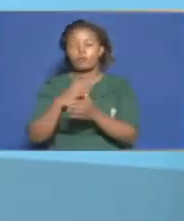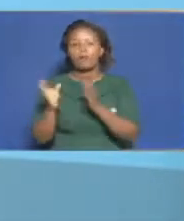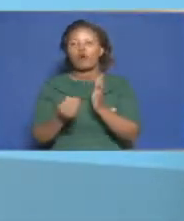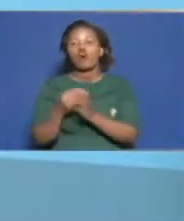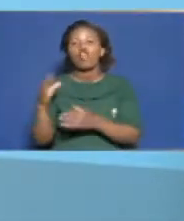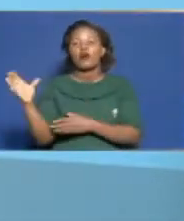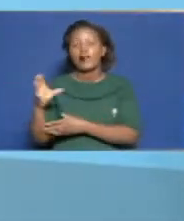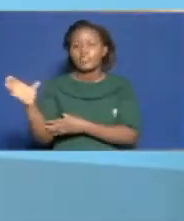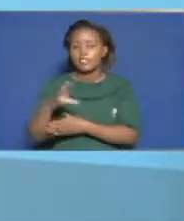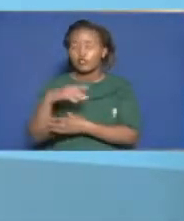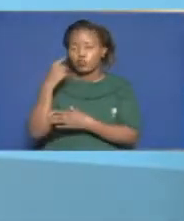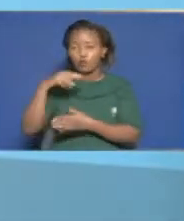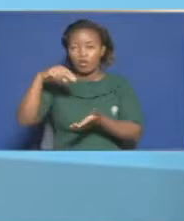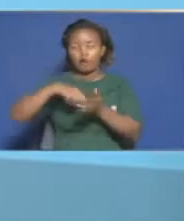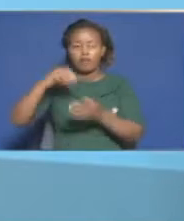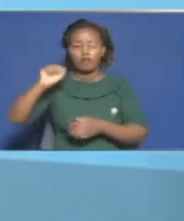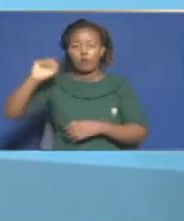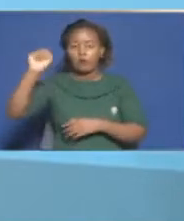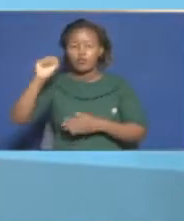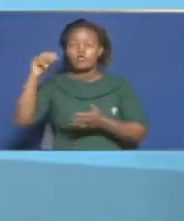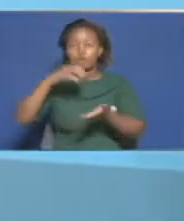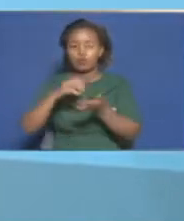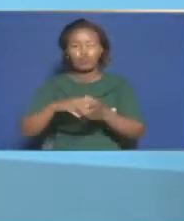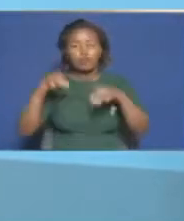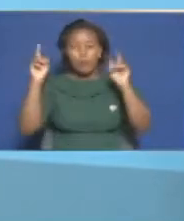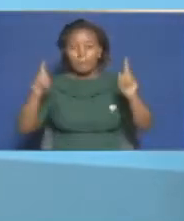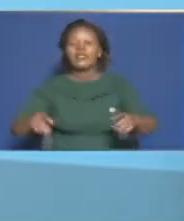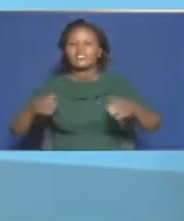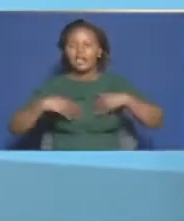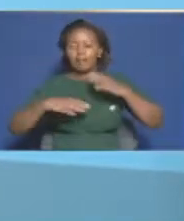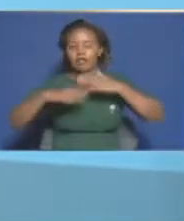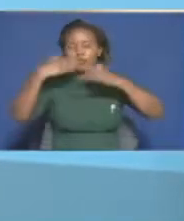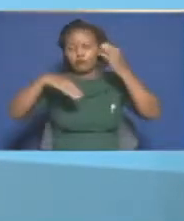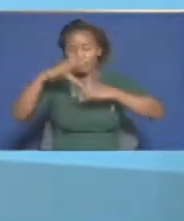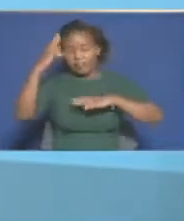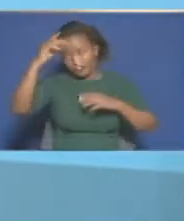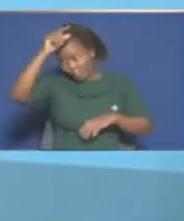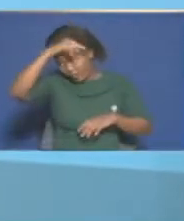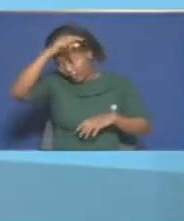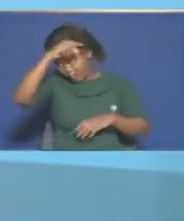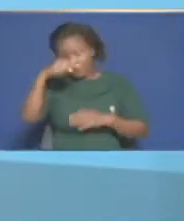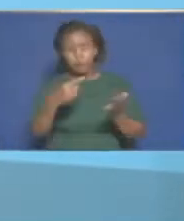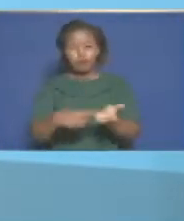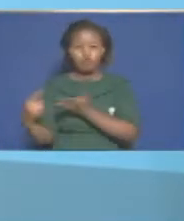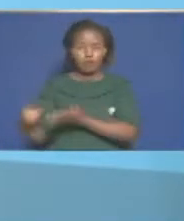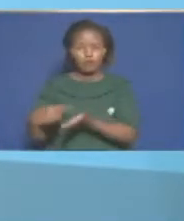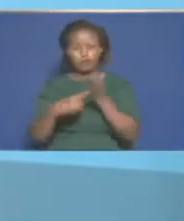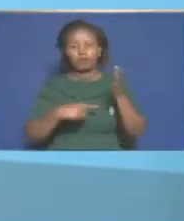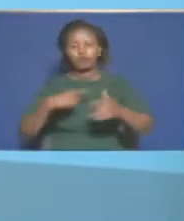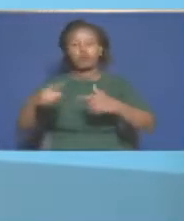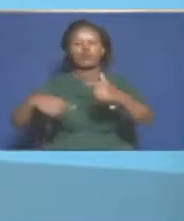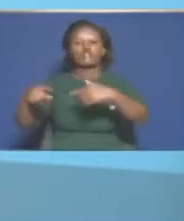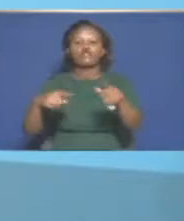viti vya kisiasa humu nchini watahitajika kuwa na shahada. Hivyo basi ni mjadala ambao tutakuwa tunauandaa hapa na